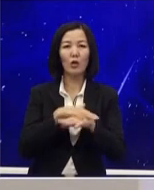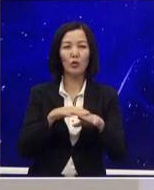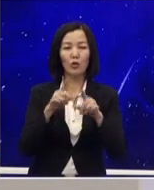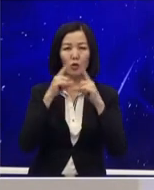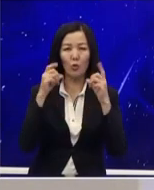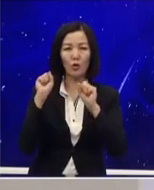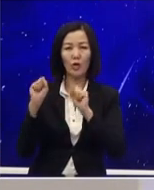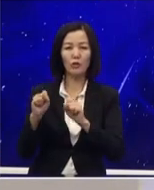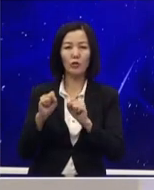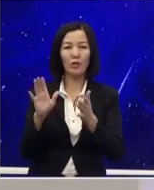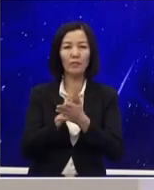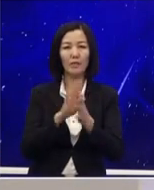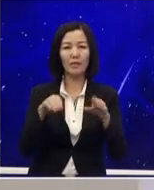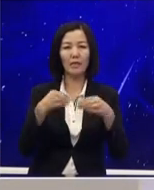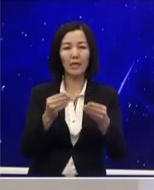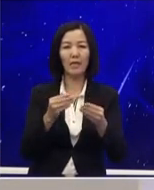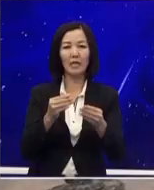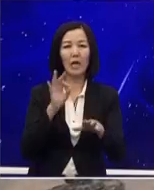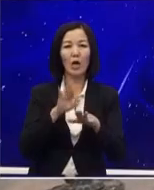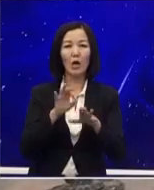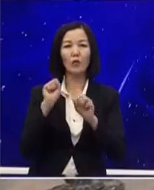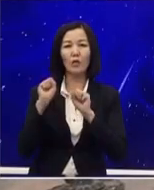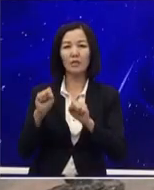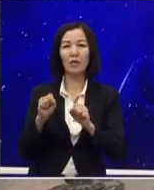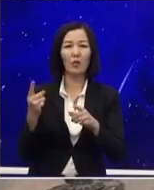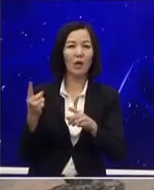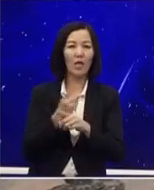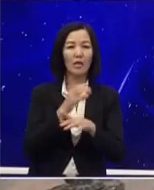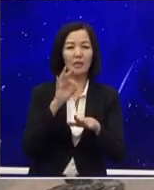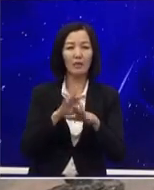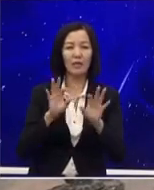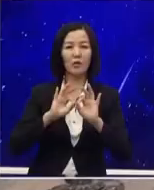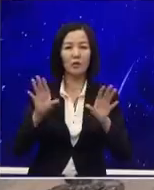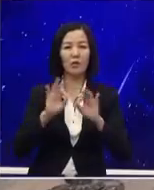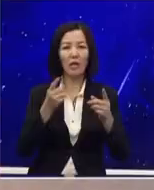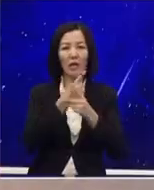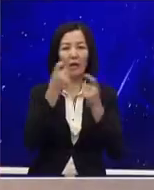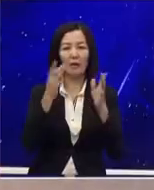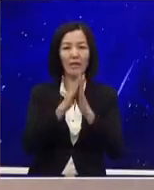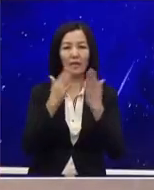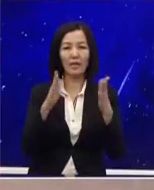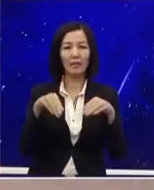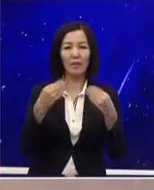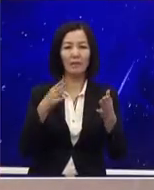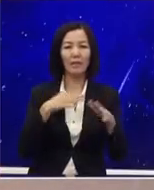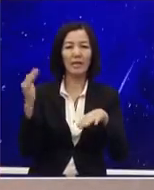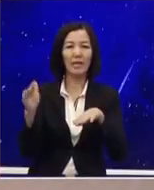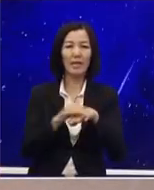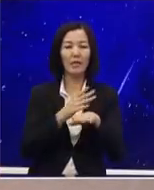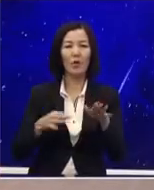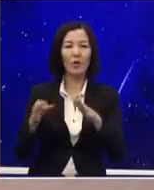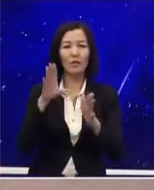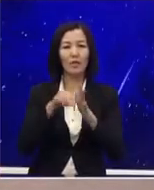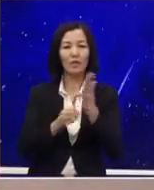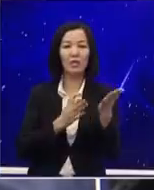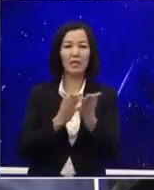қорғаныш құралдарын таратты. Вирустан сақтану жолдары, оның алғашқы белгілері түсіндіріліп, ақпараттық кітапшалар берілді. ЕГС облыстық